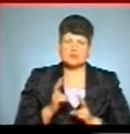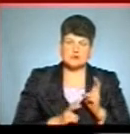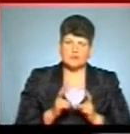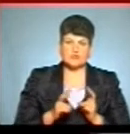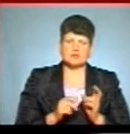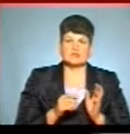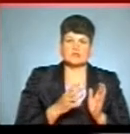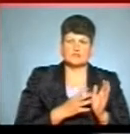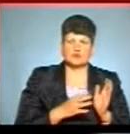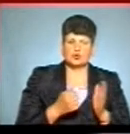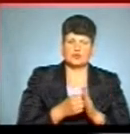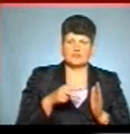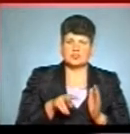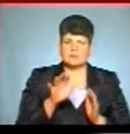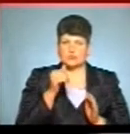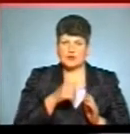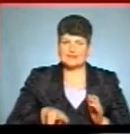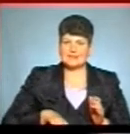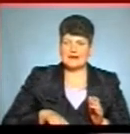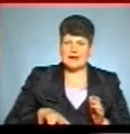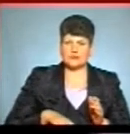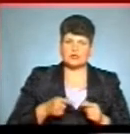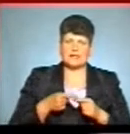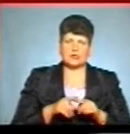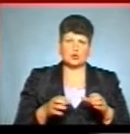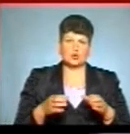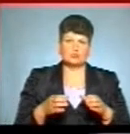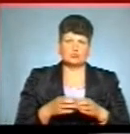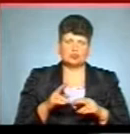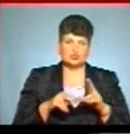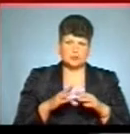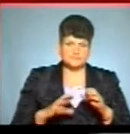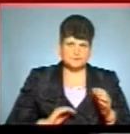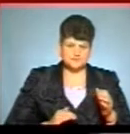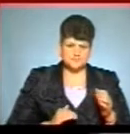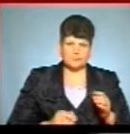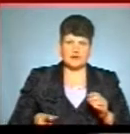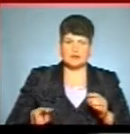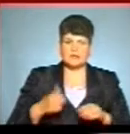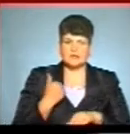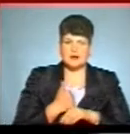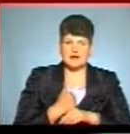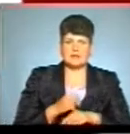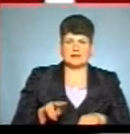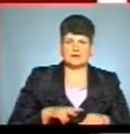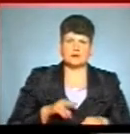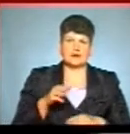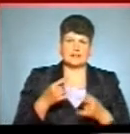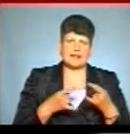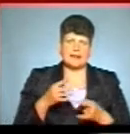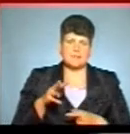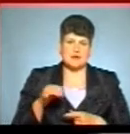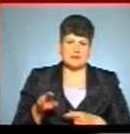до 2005 років директор компанії «Технобуд», генеральний директор «Медіаміст», генеральний директор «Телемедіа».